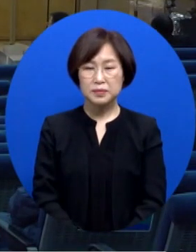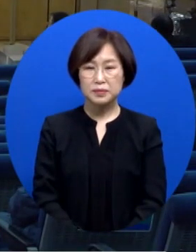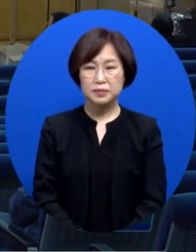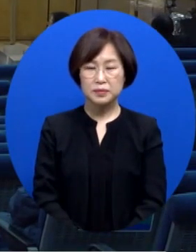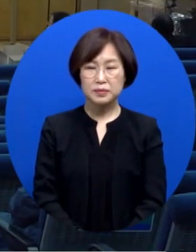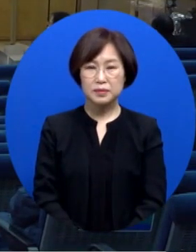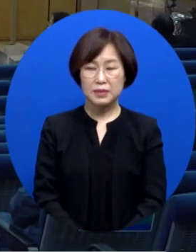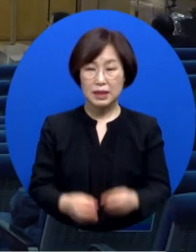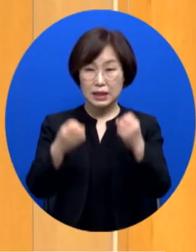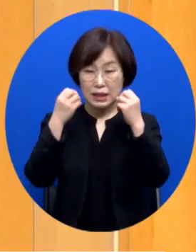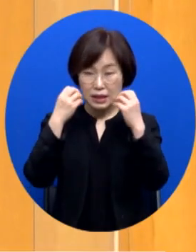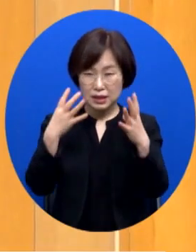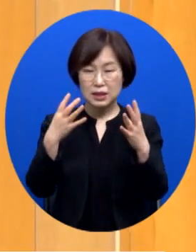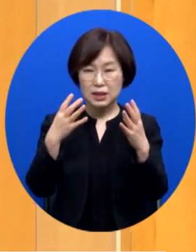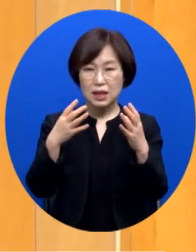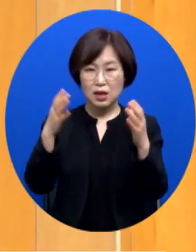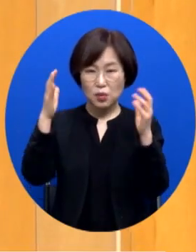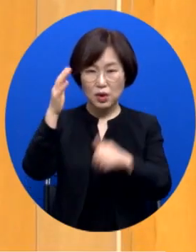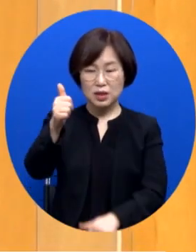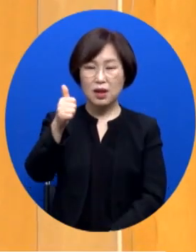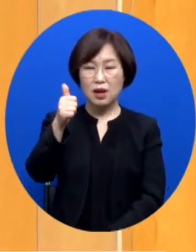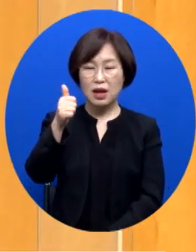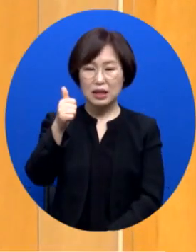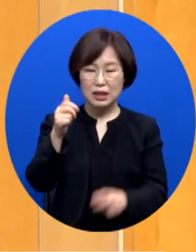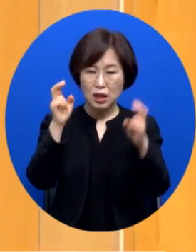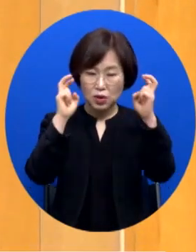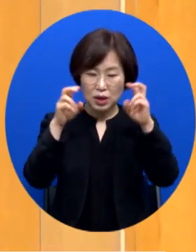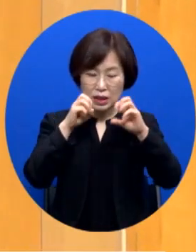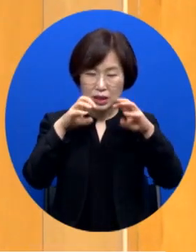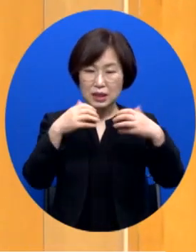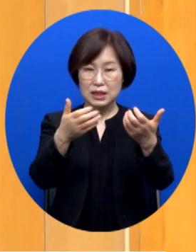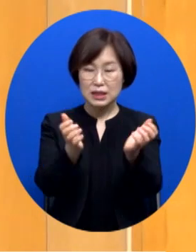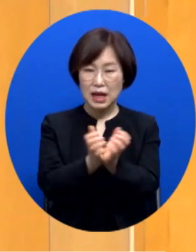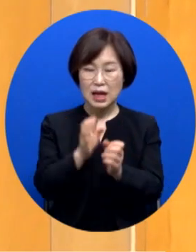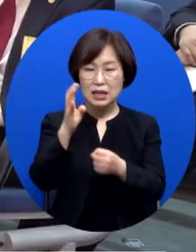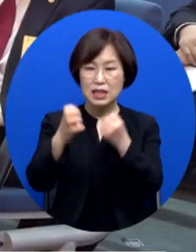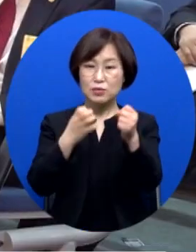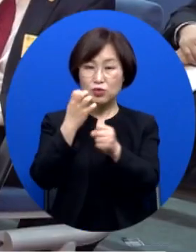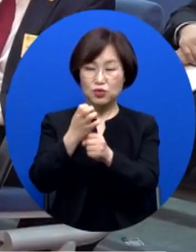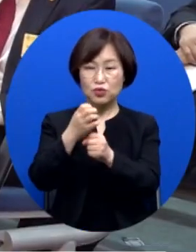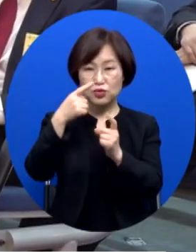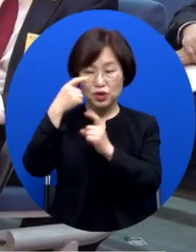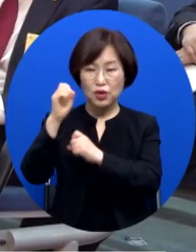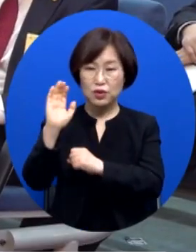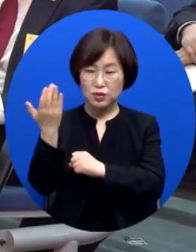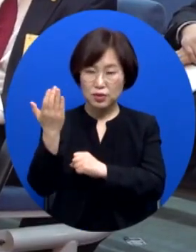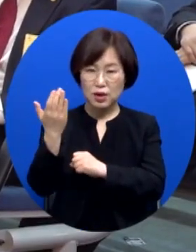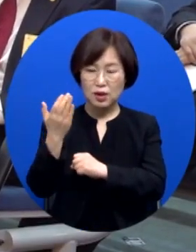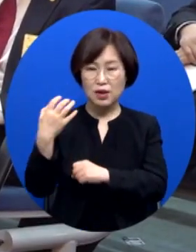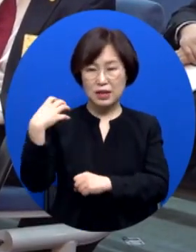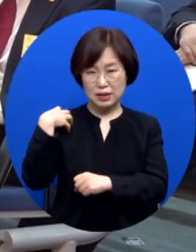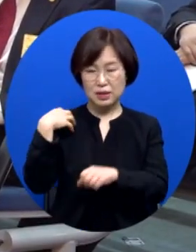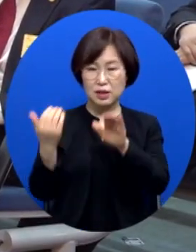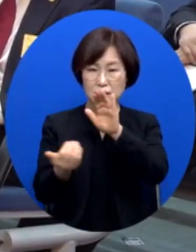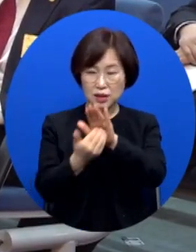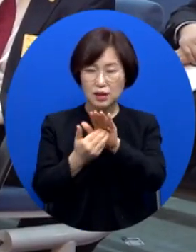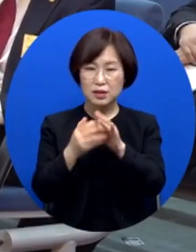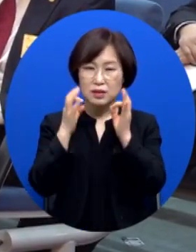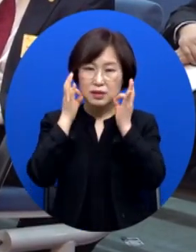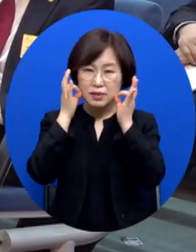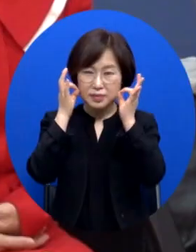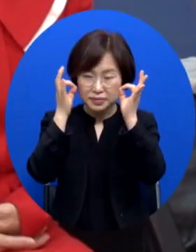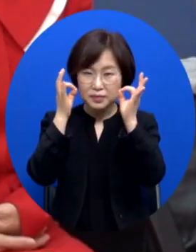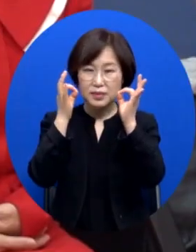명근식 신임 이사장은 회원들 모두 직장선교 40주년을 맞아 직장선교사의 사명을 완수하는 데 최선을